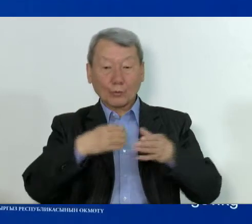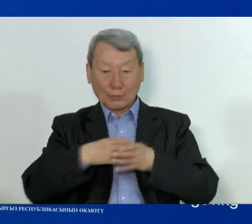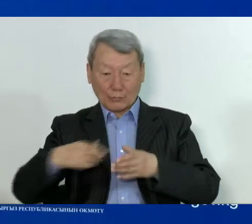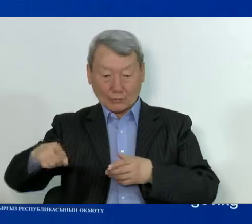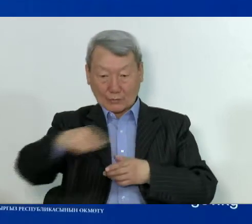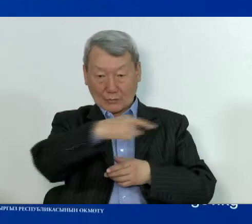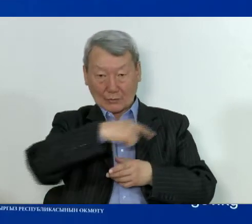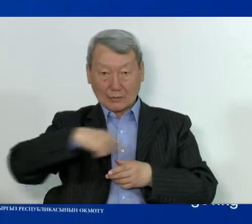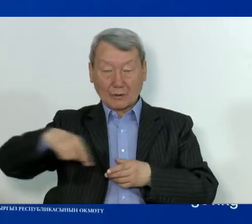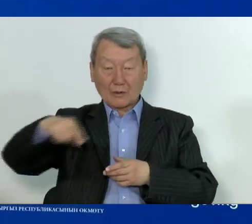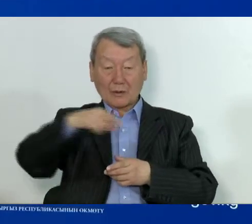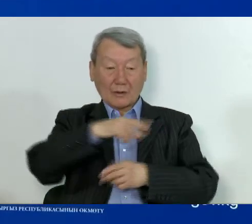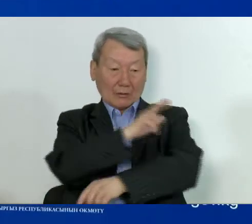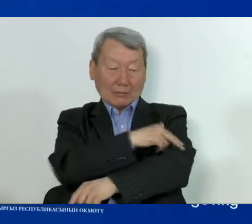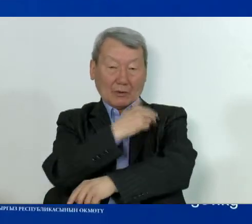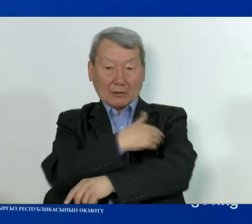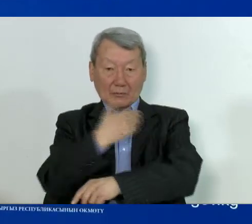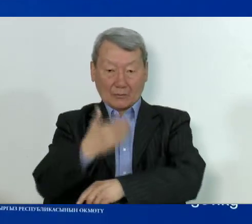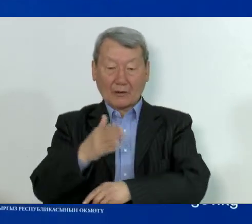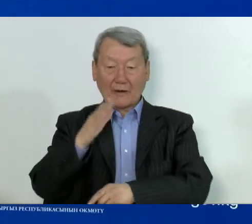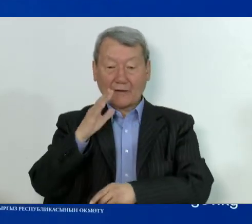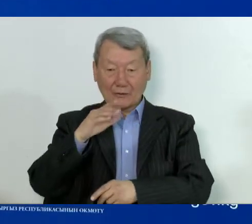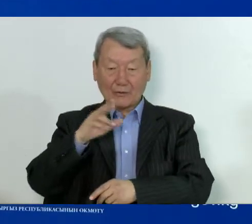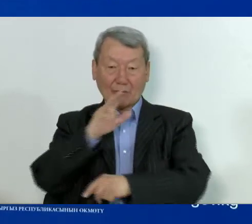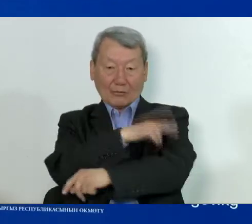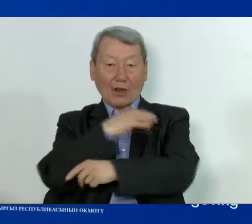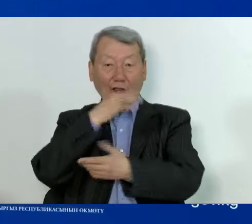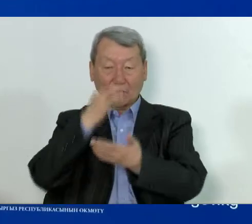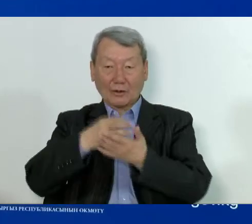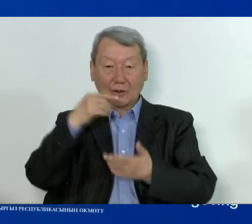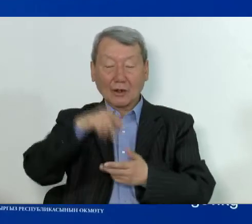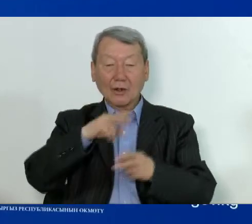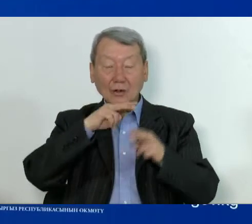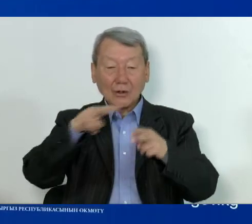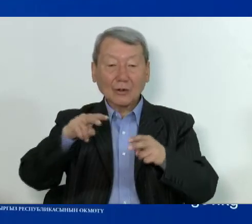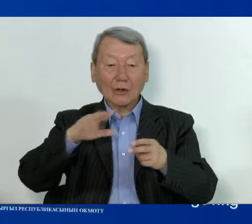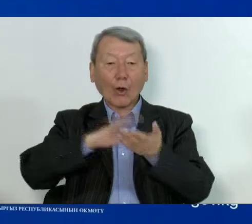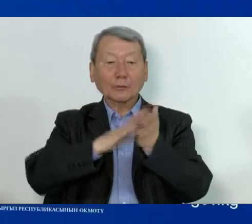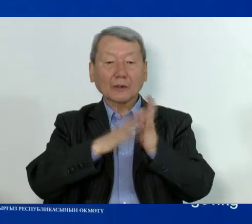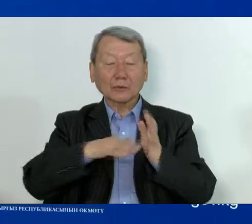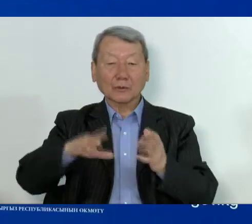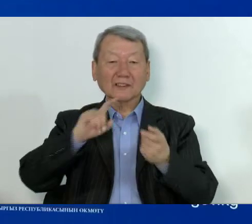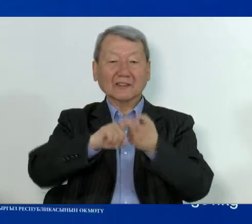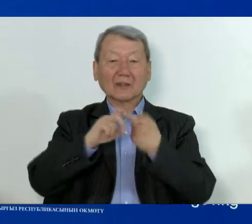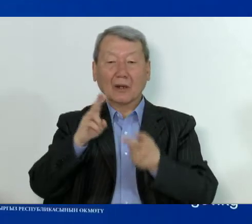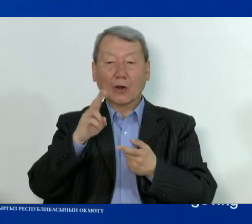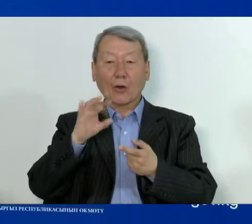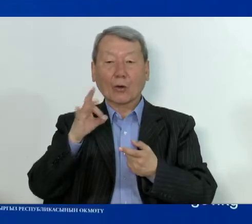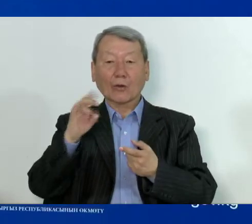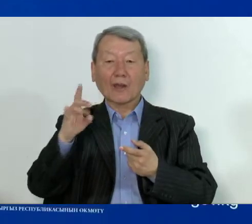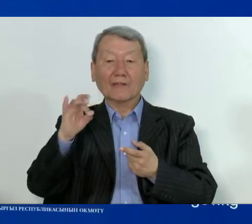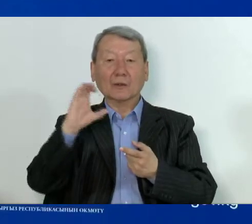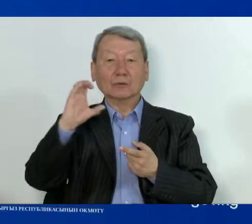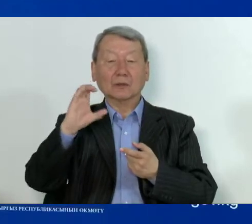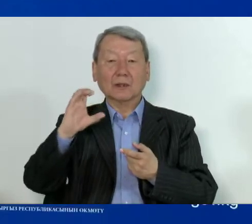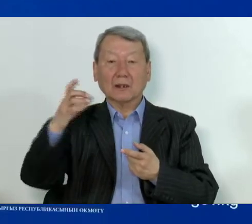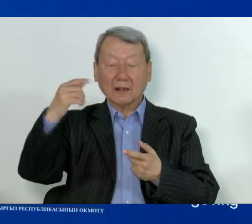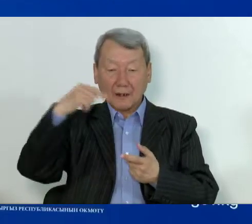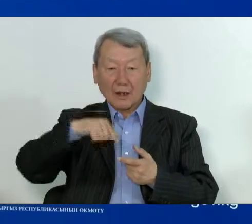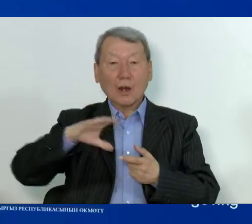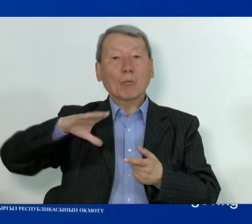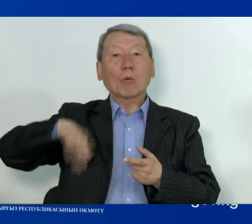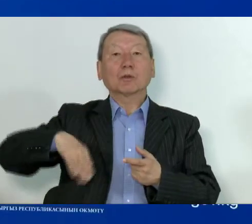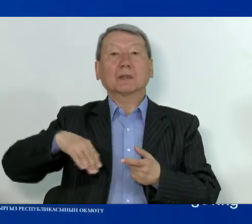числа медиков и вирусологов, которые отслеживают всю обстановку, связанную с коронавирусом.